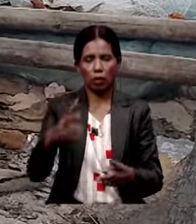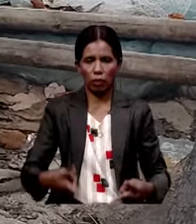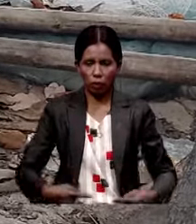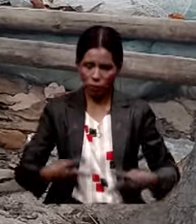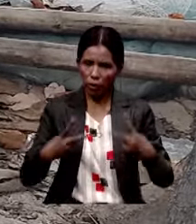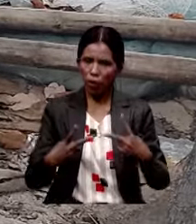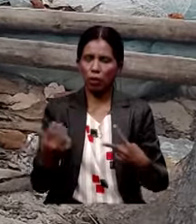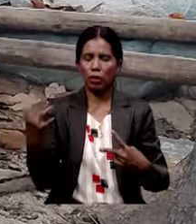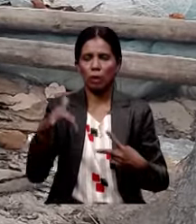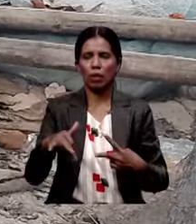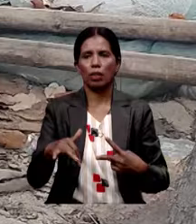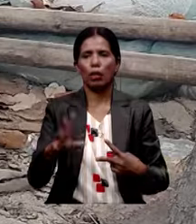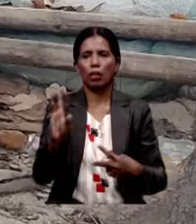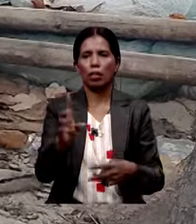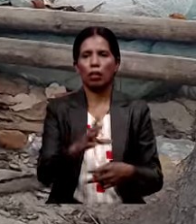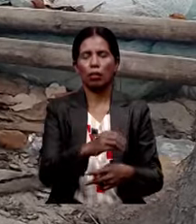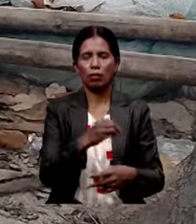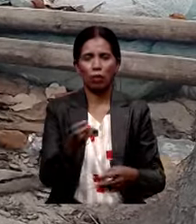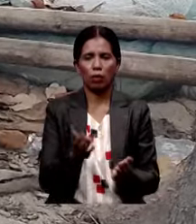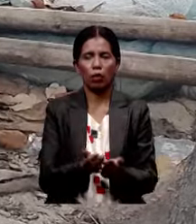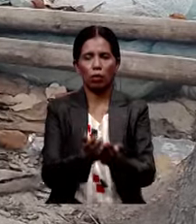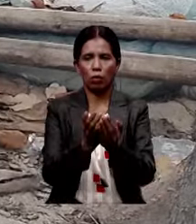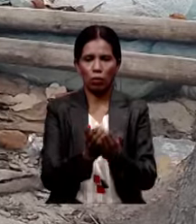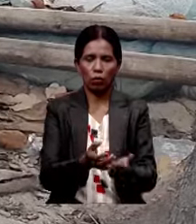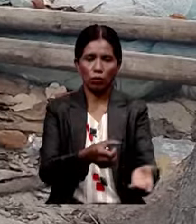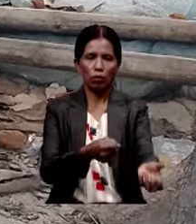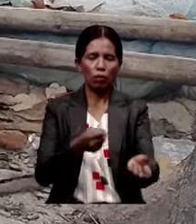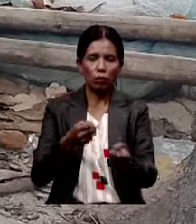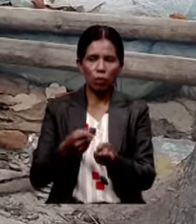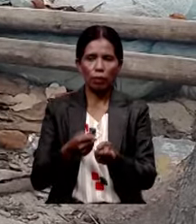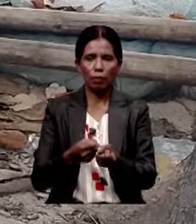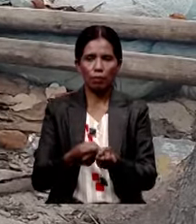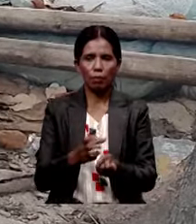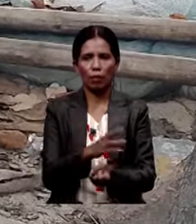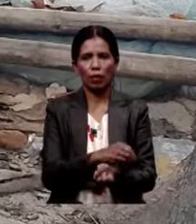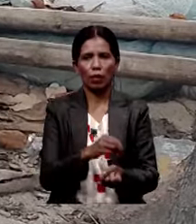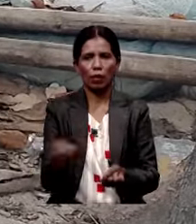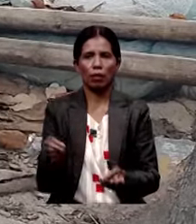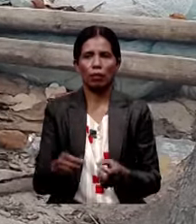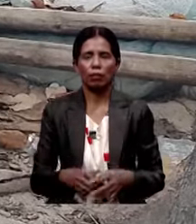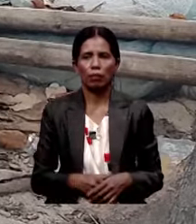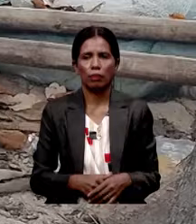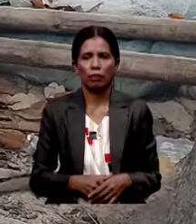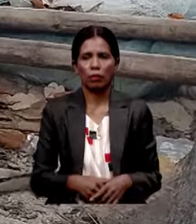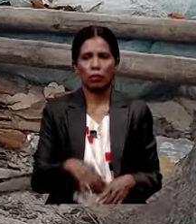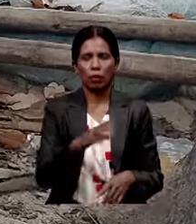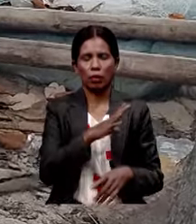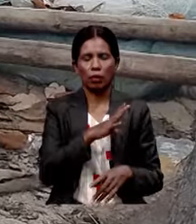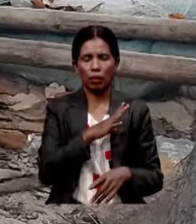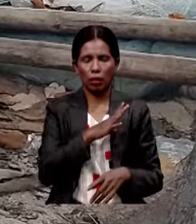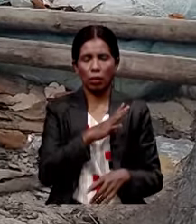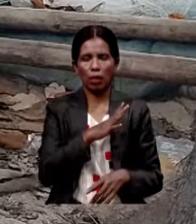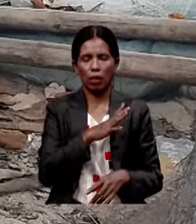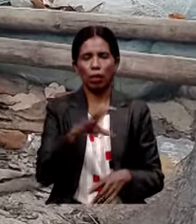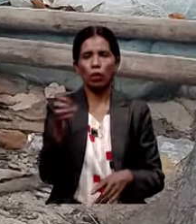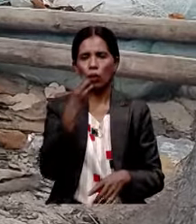ki balu ne roda da sae, balu ne ve maka be brani ne balu tu na fati. Hein, anin o hira